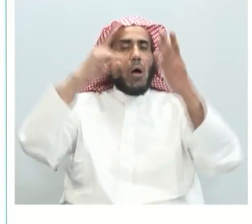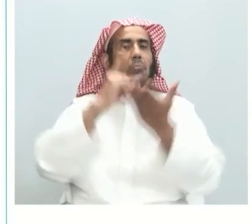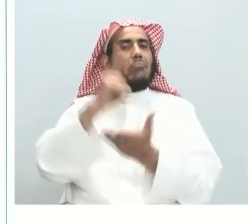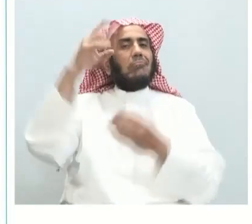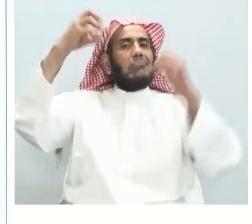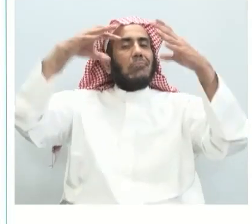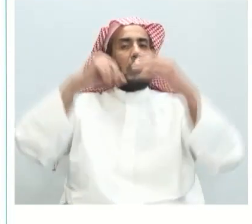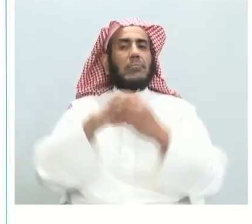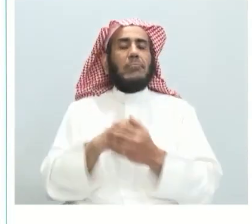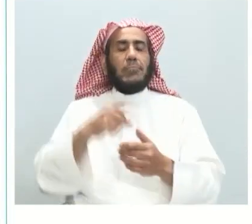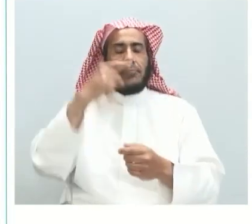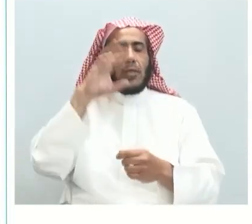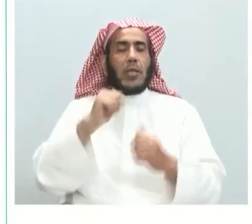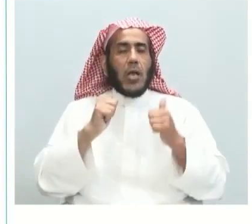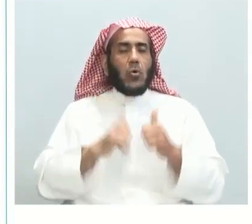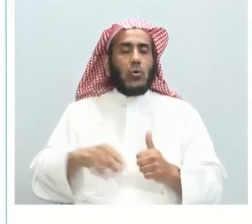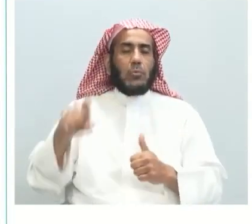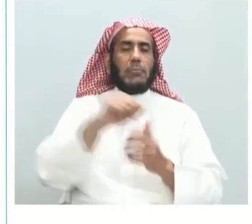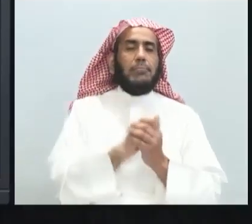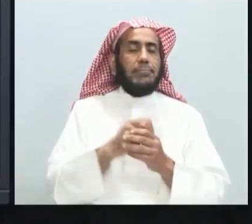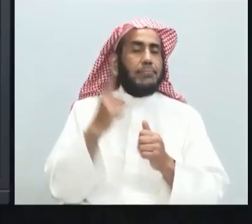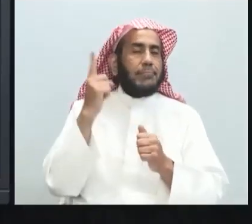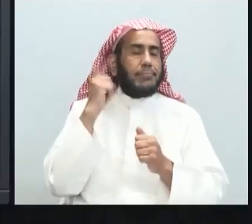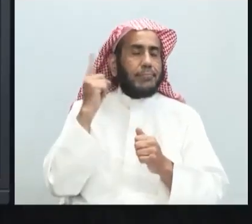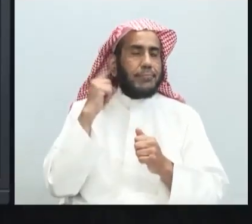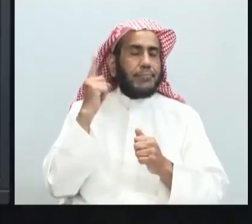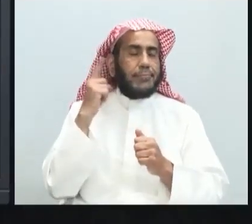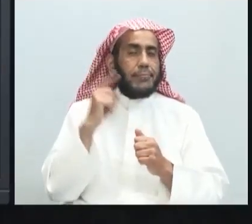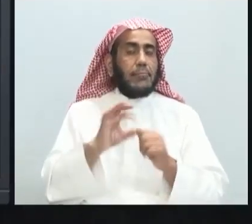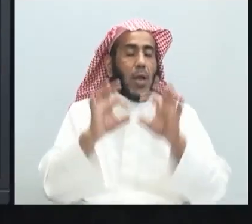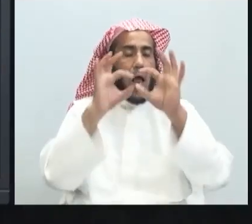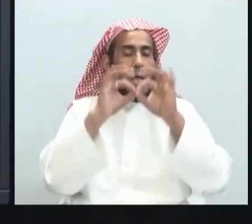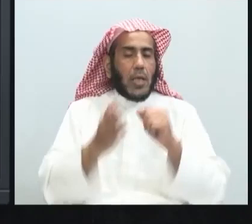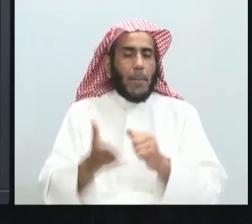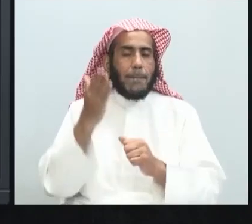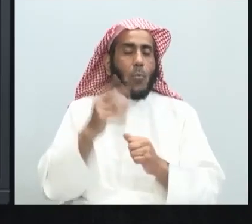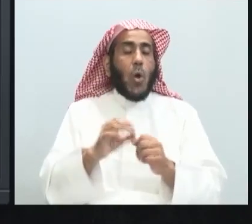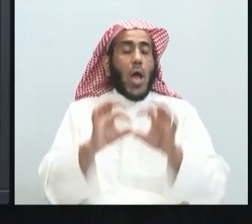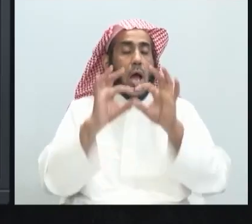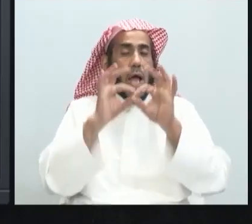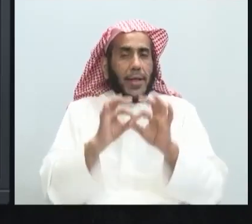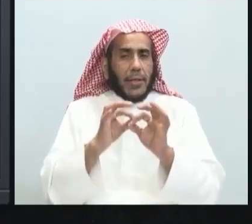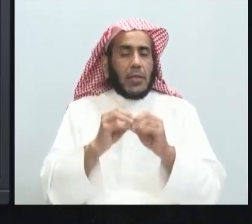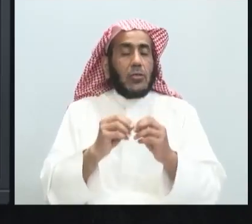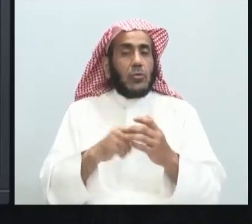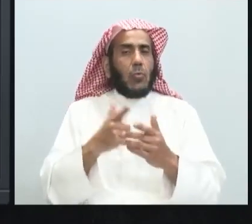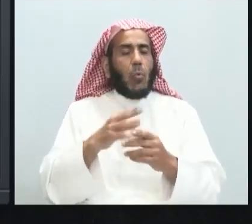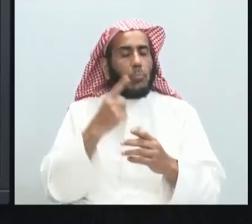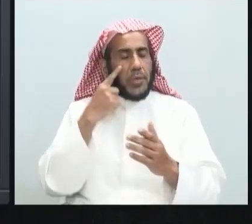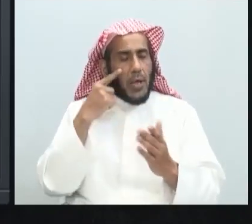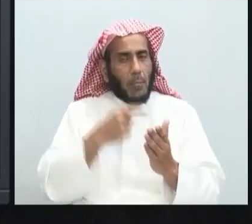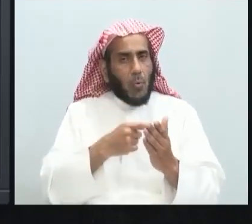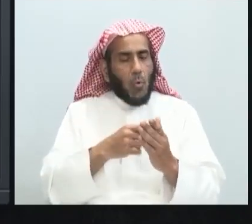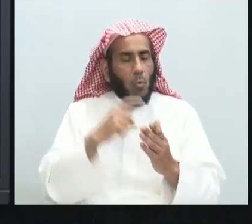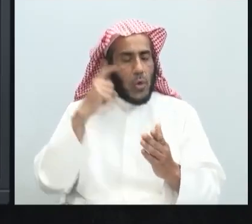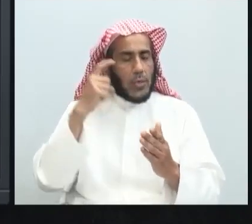بخازنين اذا ايها الطلاب والطالبات استمعتم للايات الكريمات وهي ايات جديره بالتامل